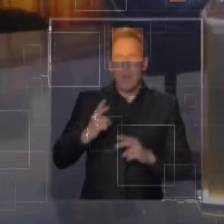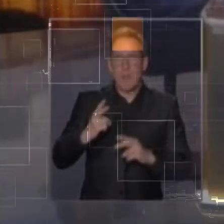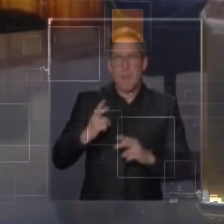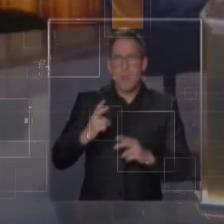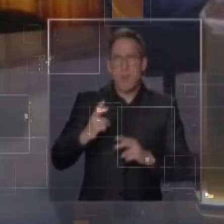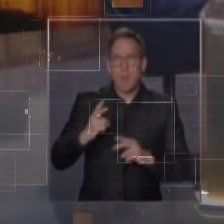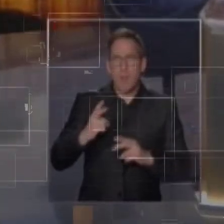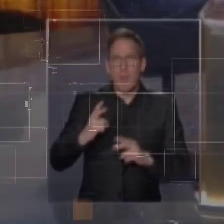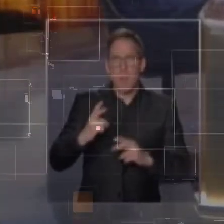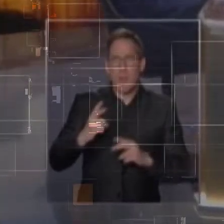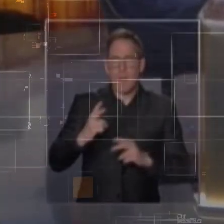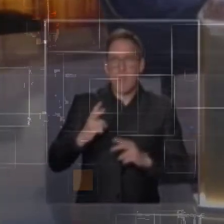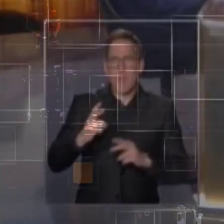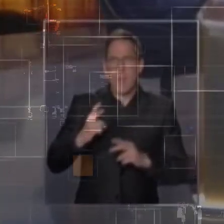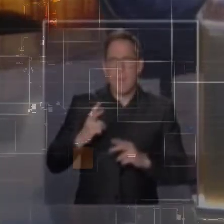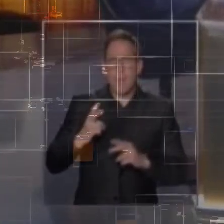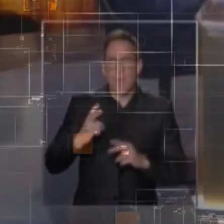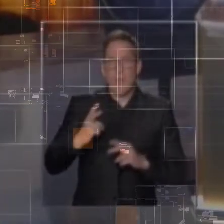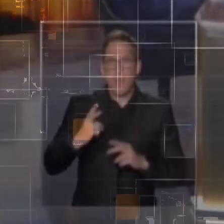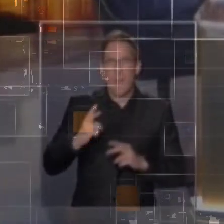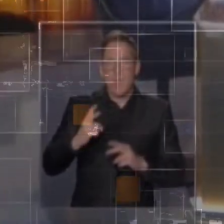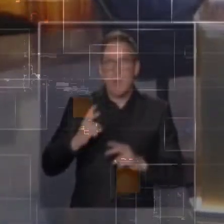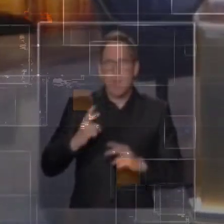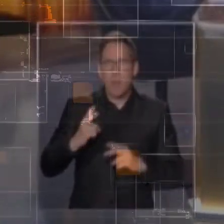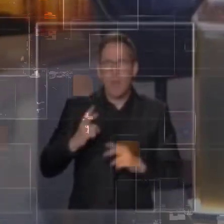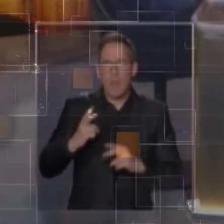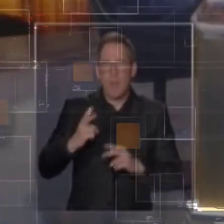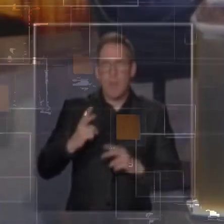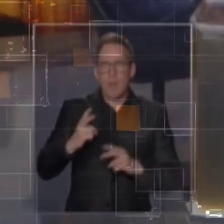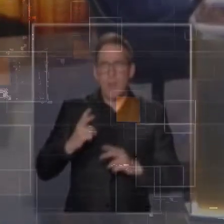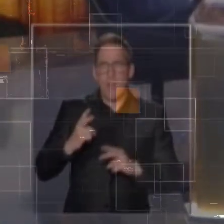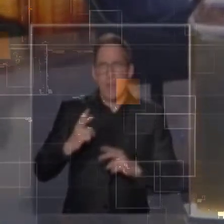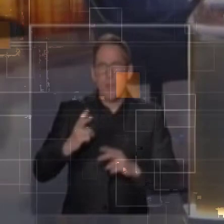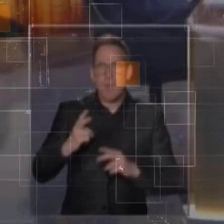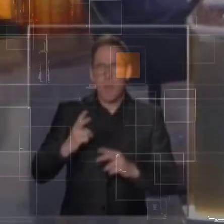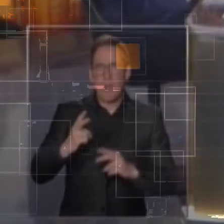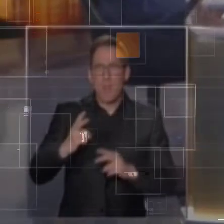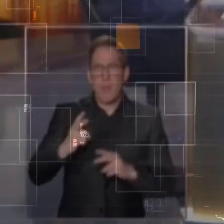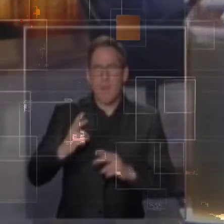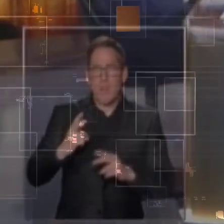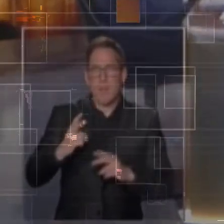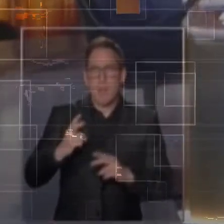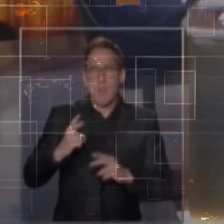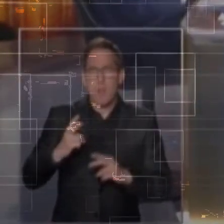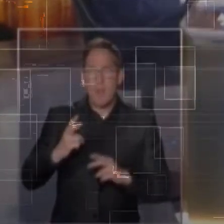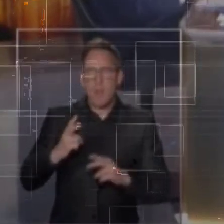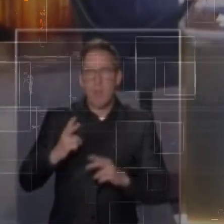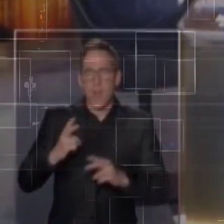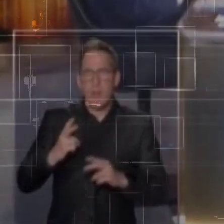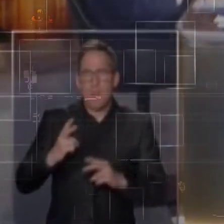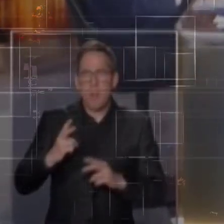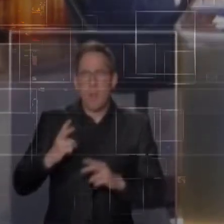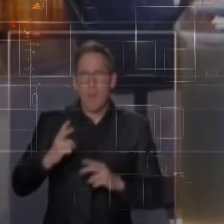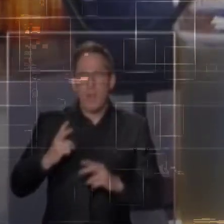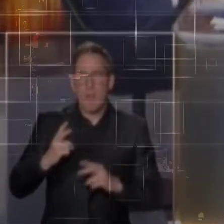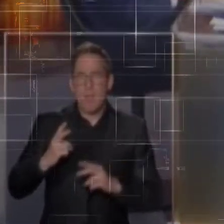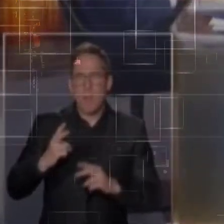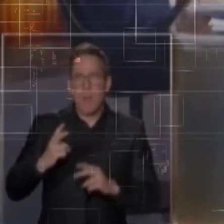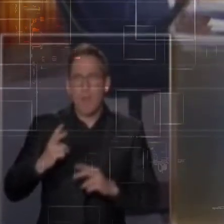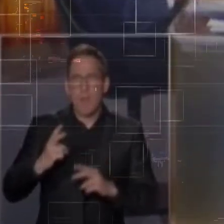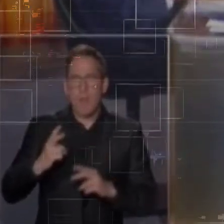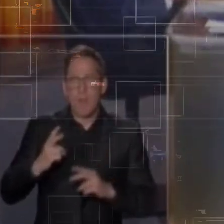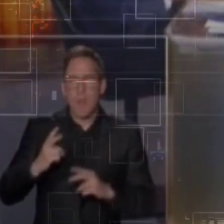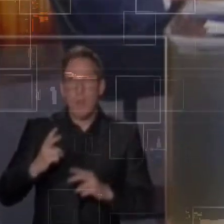les deux candidats peinent à s'accorder sur l'essentiel des sujets, le président sortant amuse les internautes et téléspectateurs avec